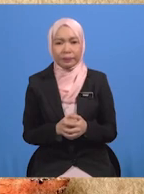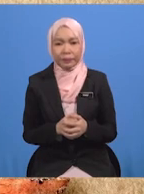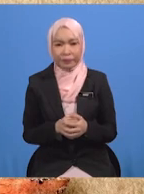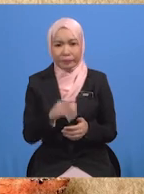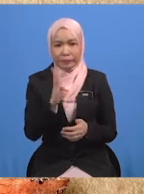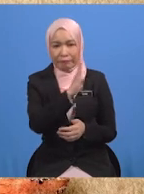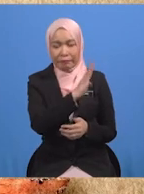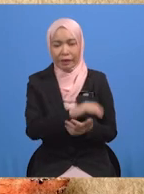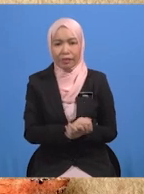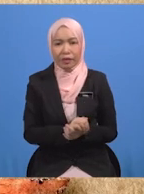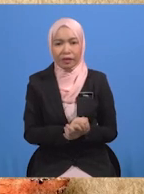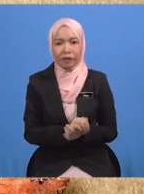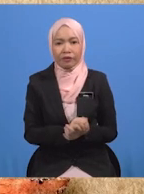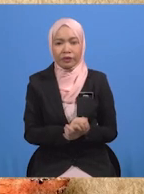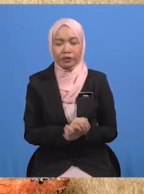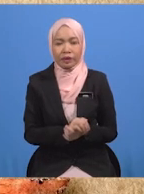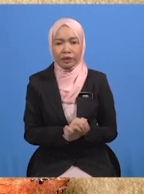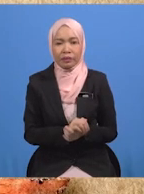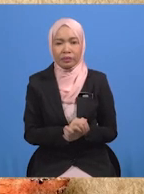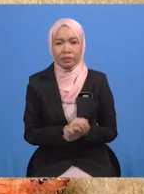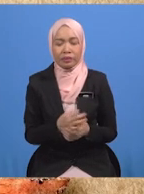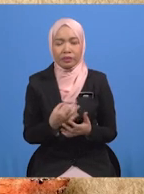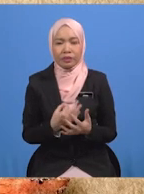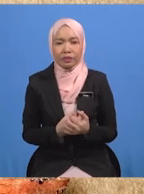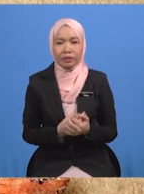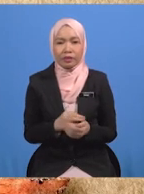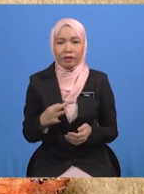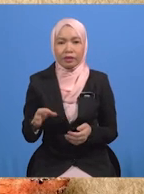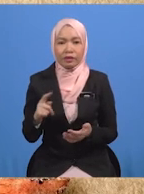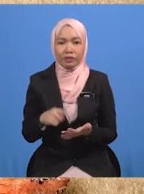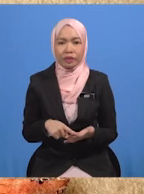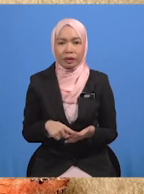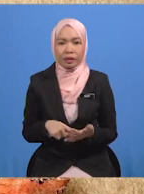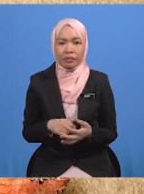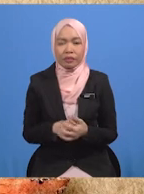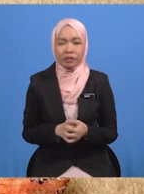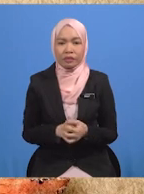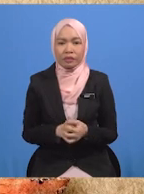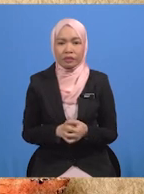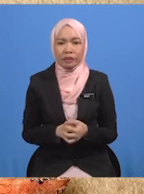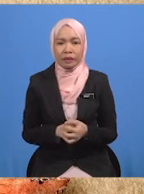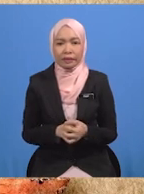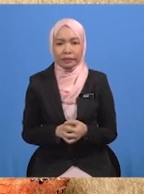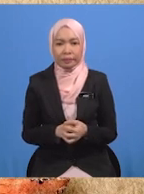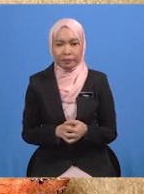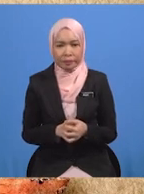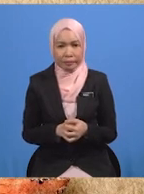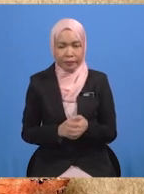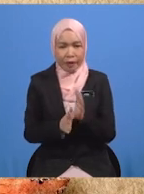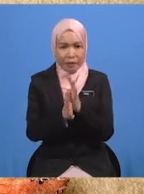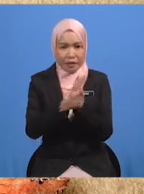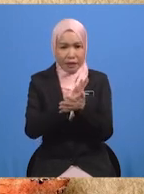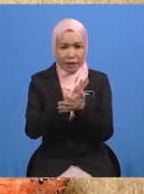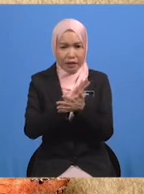Faktor ini juga merupakan ancaman terhadap Empayar Turki Uthmaniyah yang membawa keruntuhan empayar